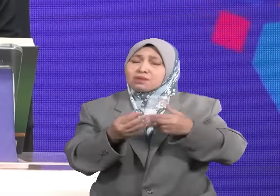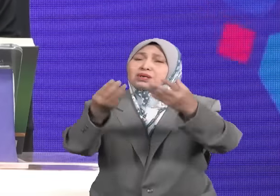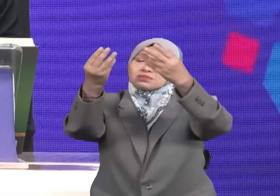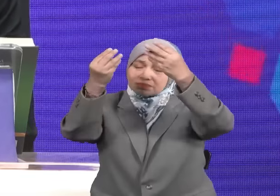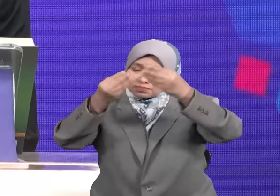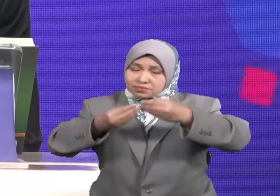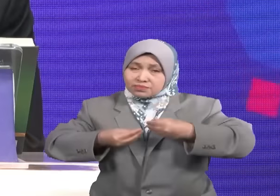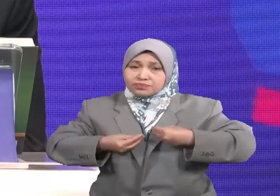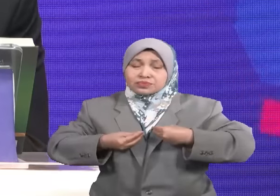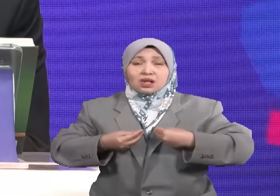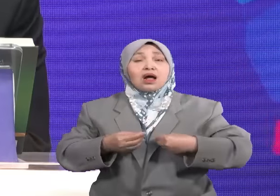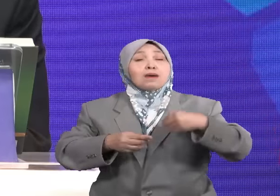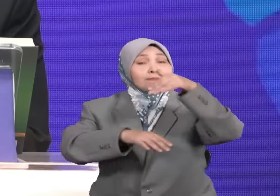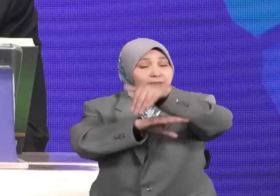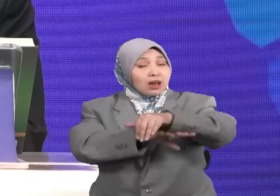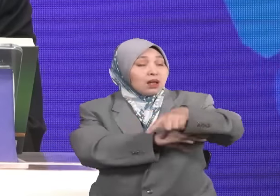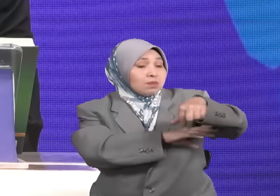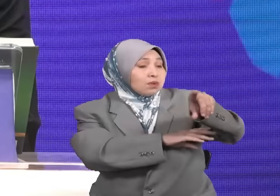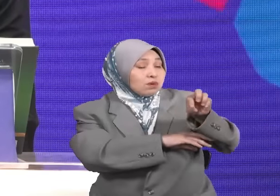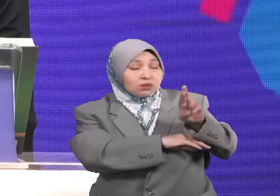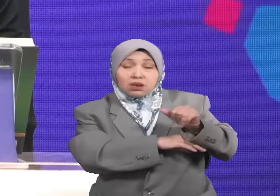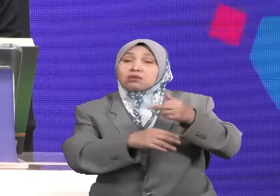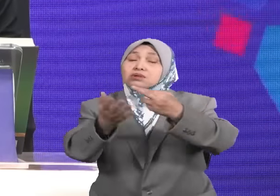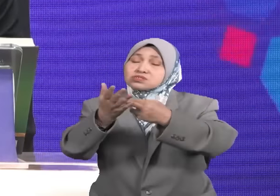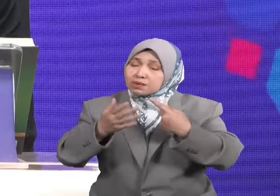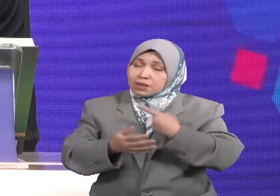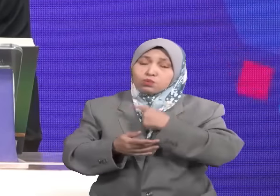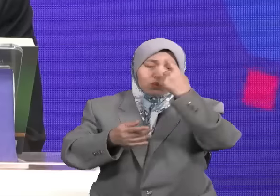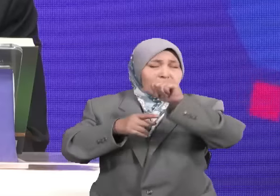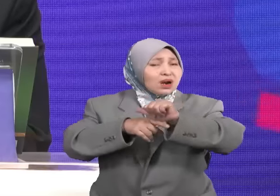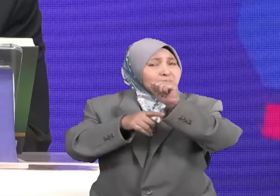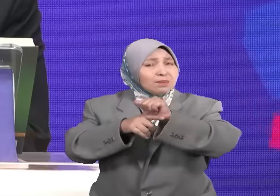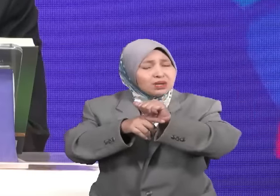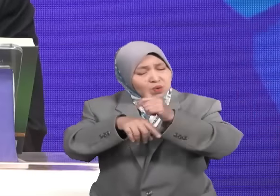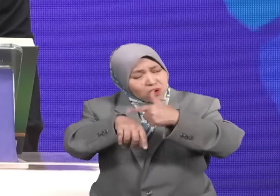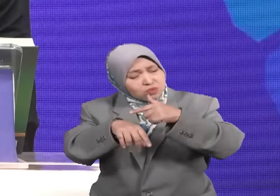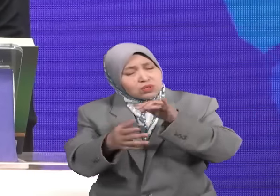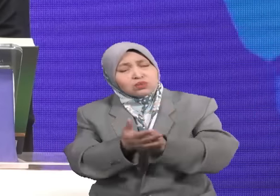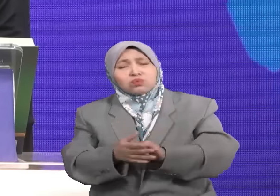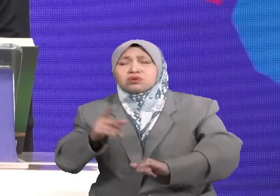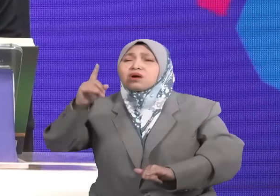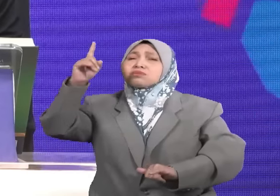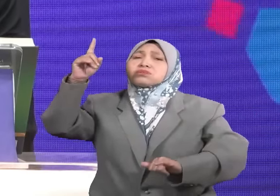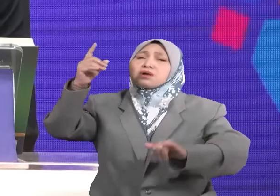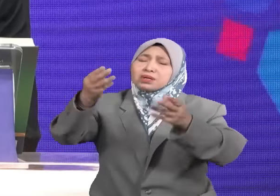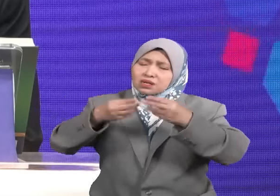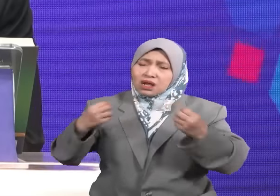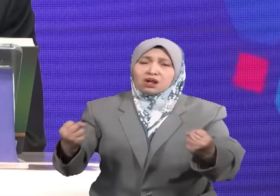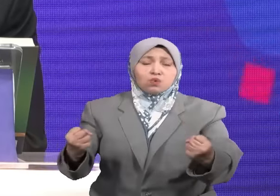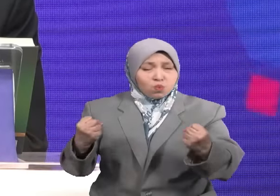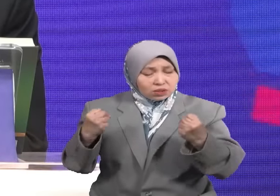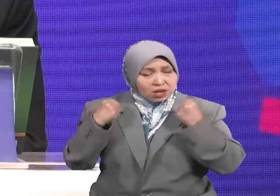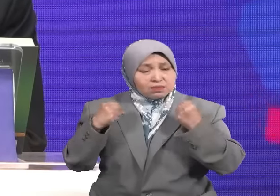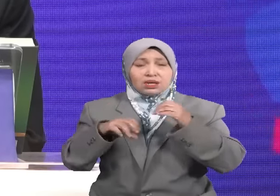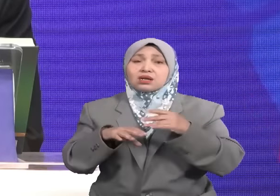kami Lailatul Qadar, ya Allah. Ya Allah, rezekikanlah kepada kami untuk beramal pada waktu tersebut, ya Allah. Ya Allah, bila kekuatan kepada kami,